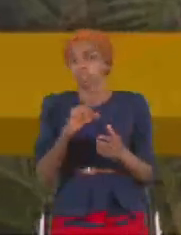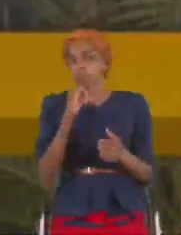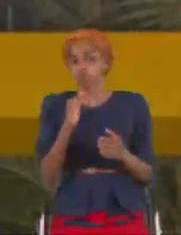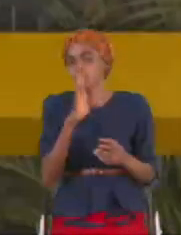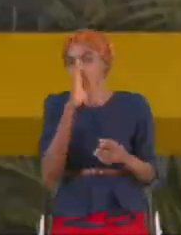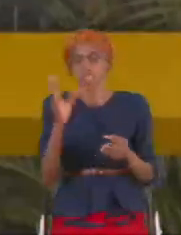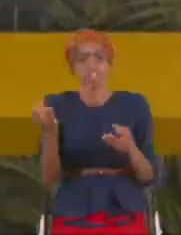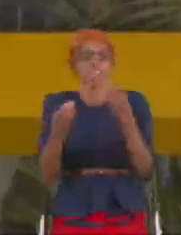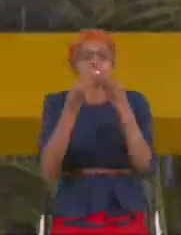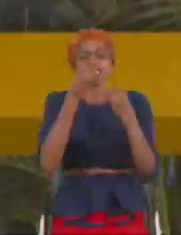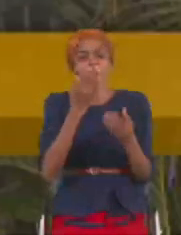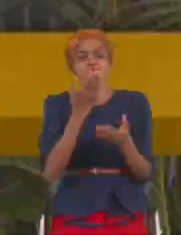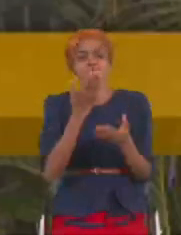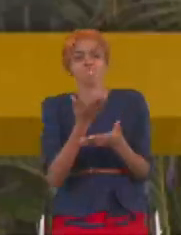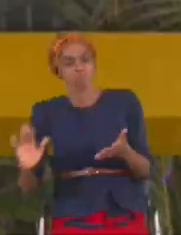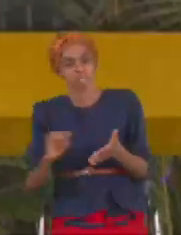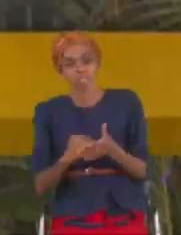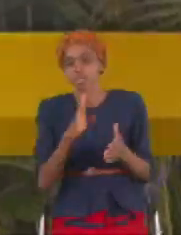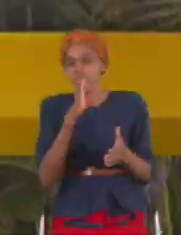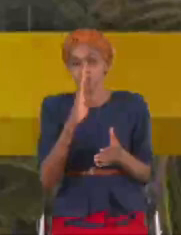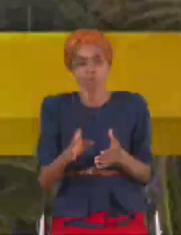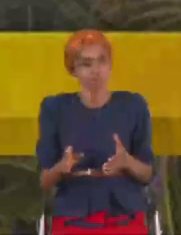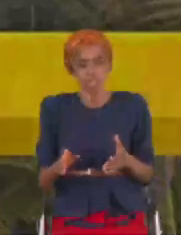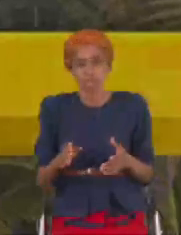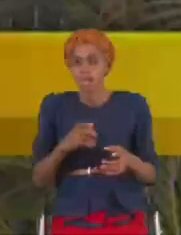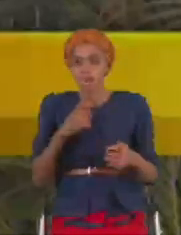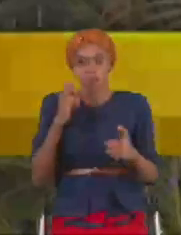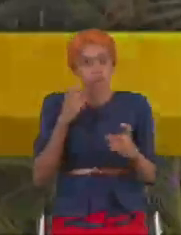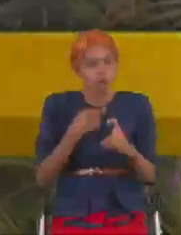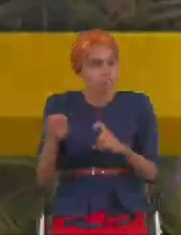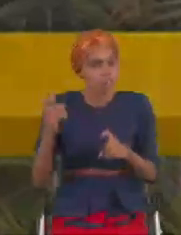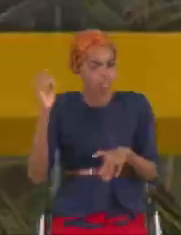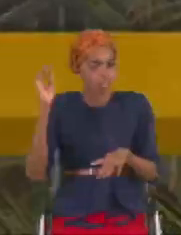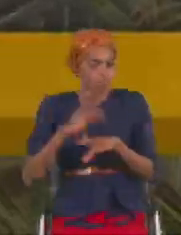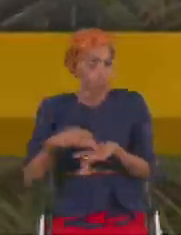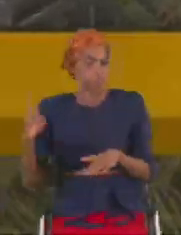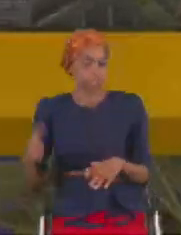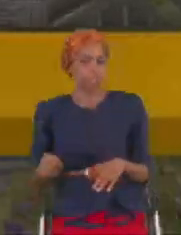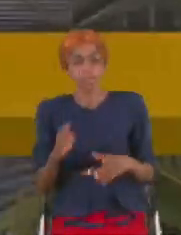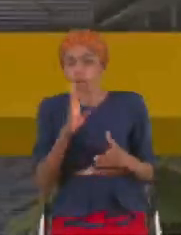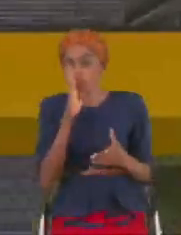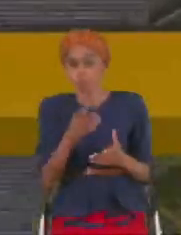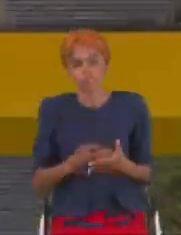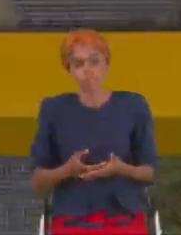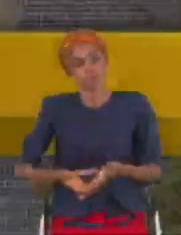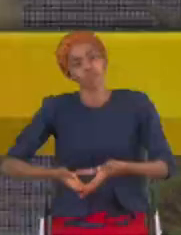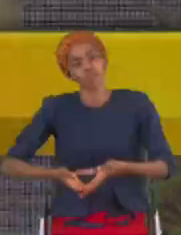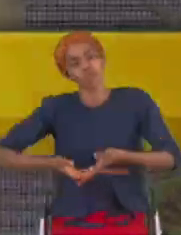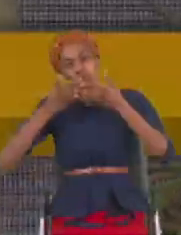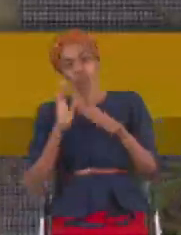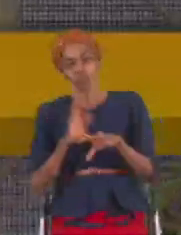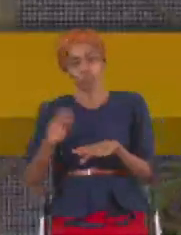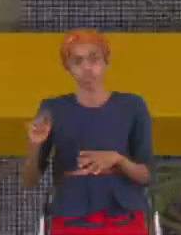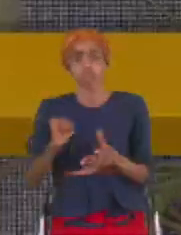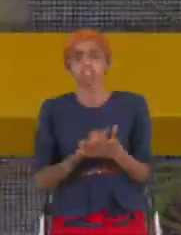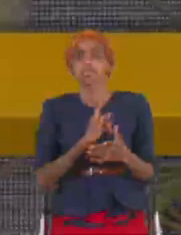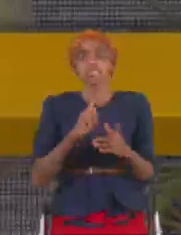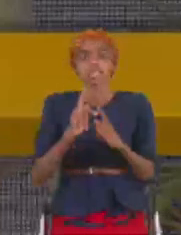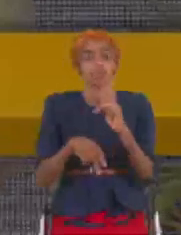pas consommer quelque chose qui sera un poids lourd pour eux alors c'est ce type de